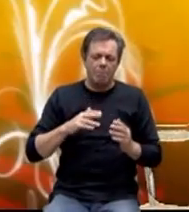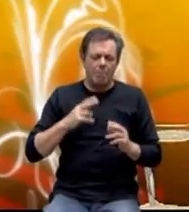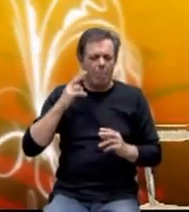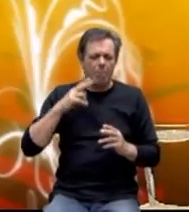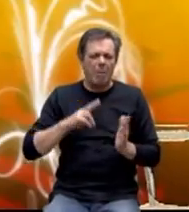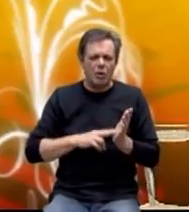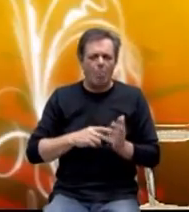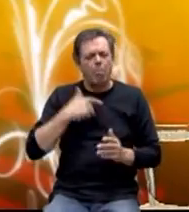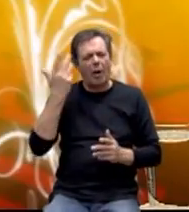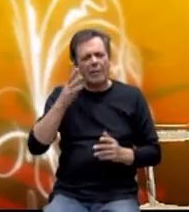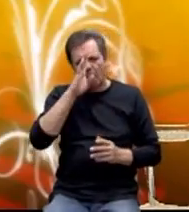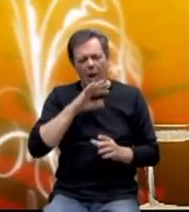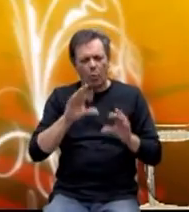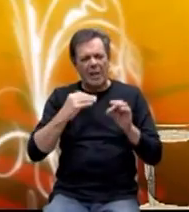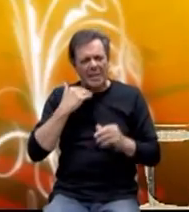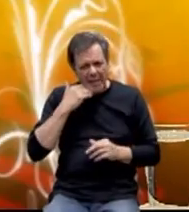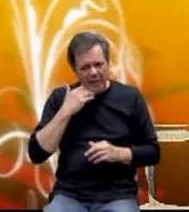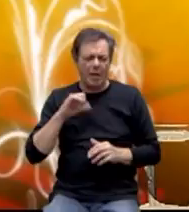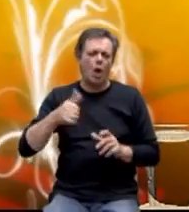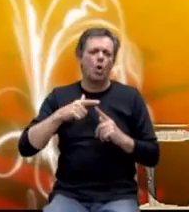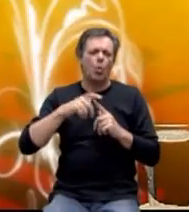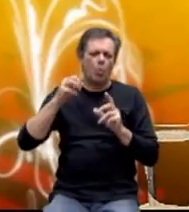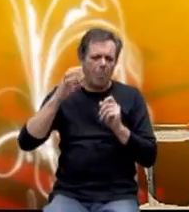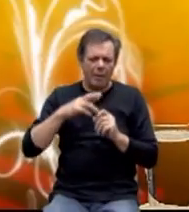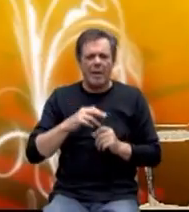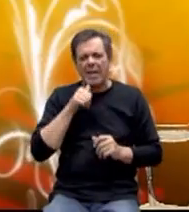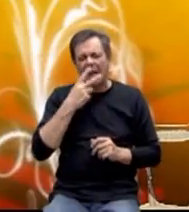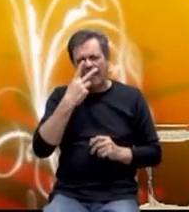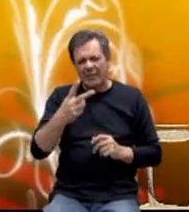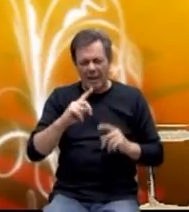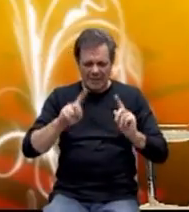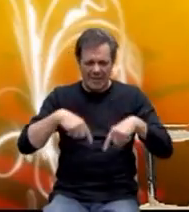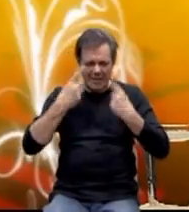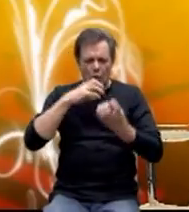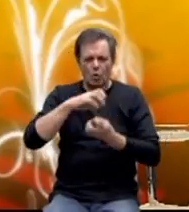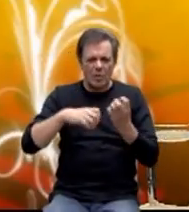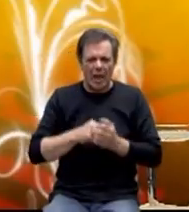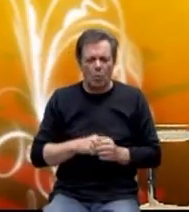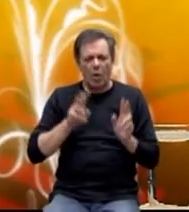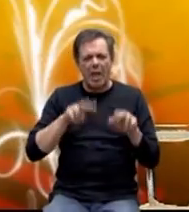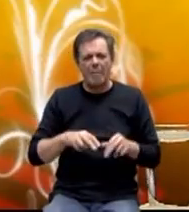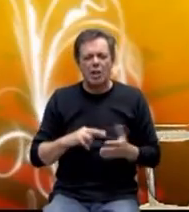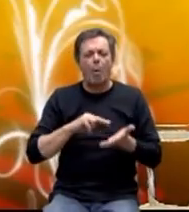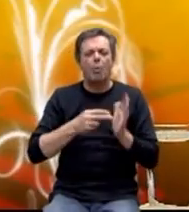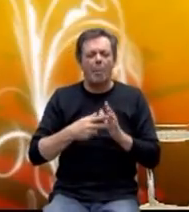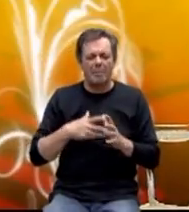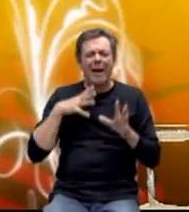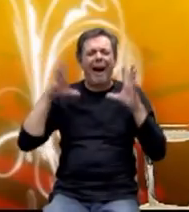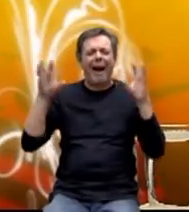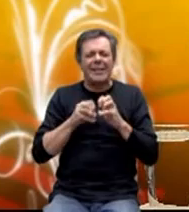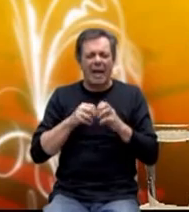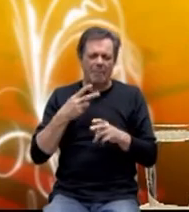u ponedjeljak u reprizi, a bit će i na YouTube-u i gledajte nas sljedeću srijedu. Imat ćemo problem